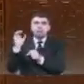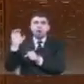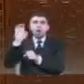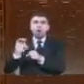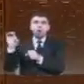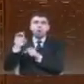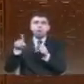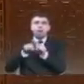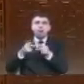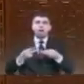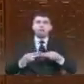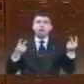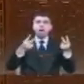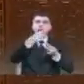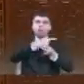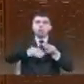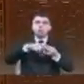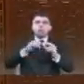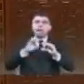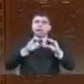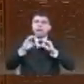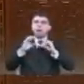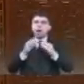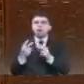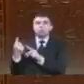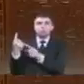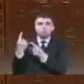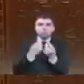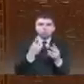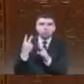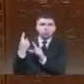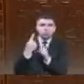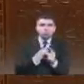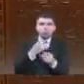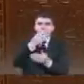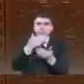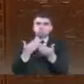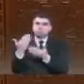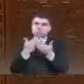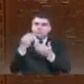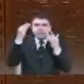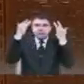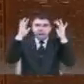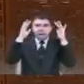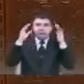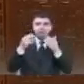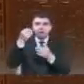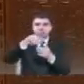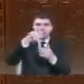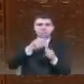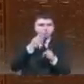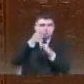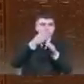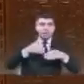بش يكون هناك نقاشات وحوارات مع جميعيين مع كذلك مثقفين دي المغاربة من هالدول هادو